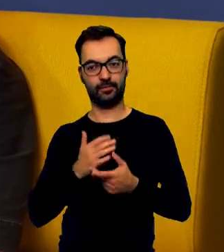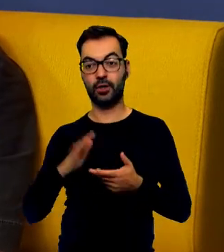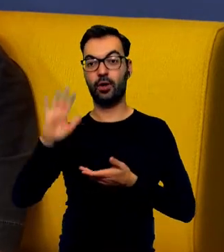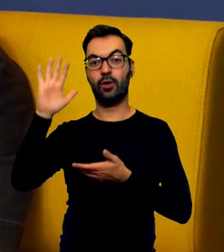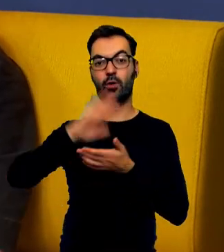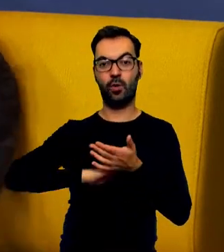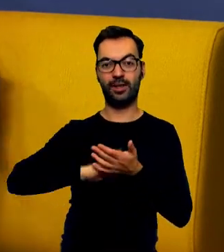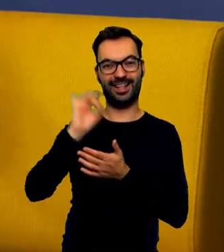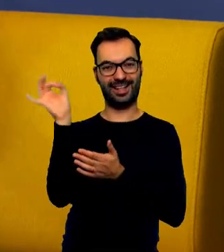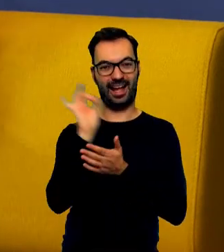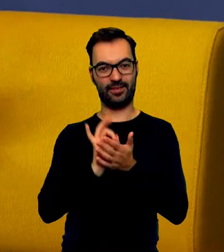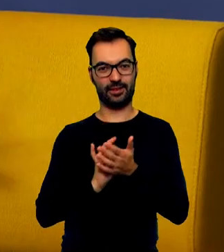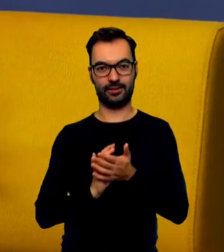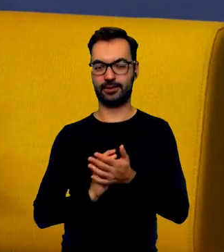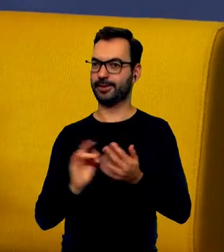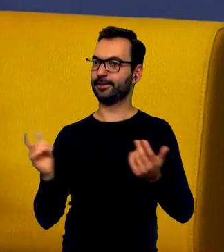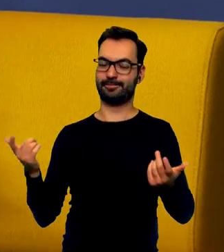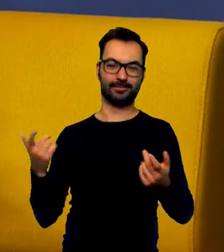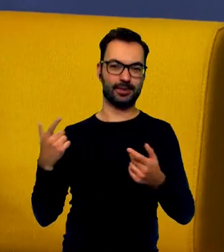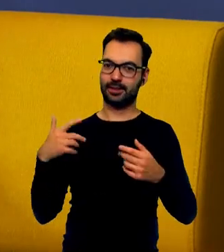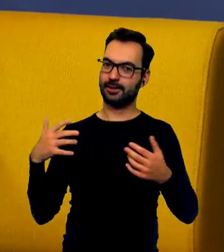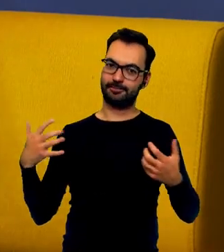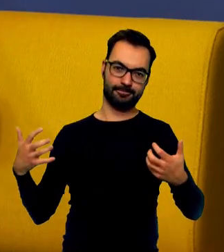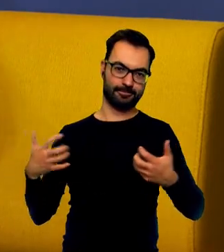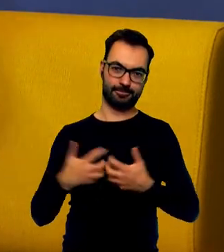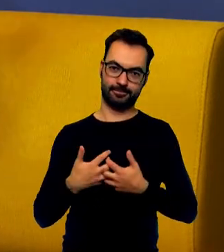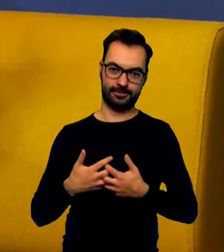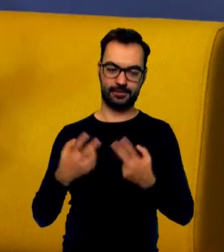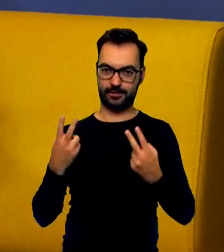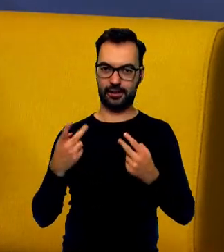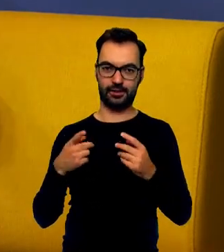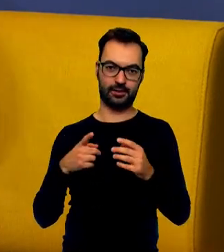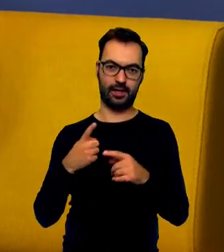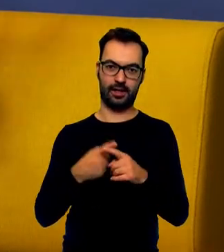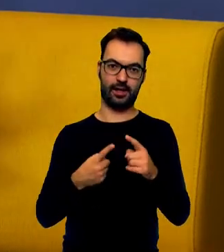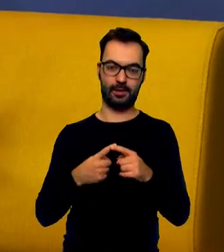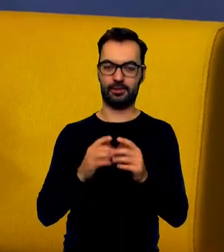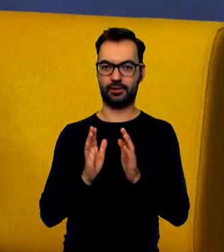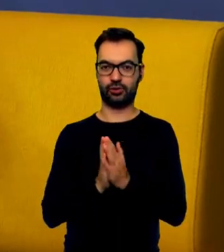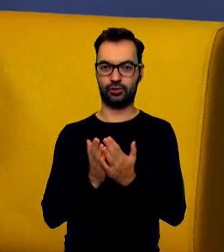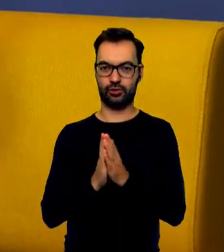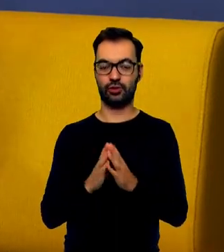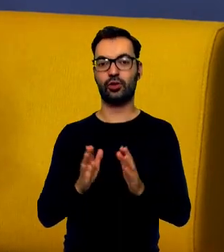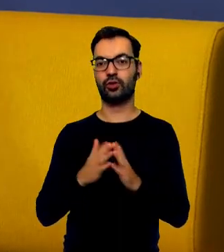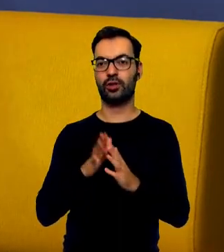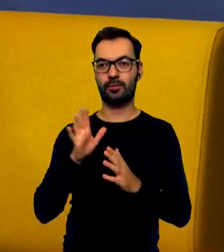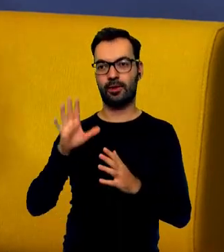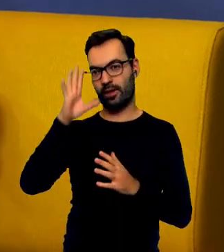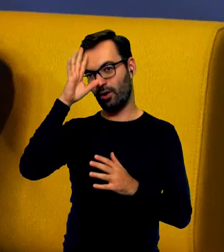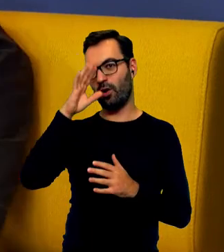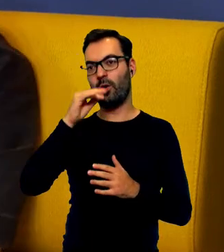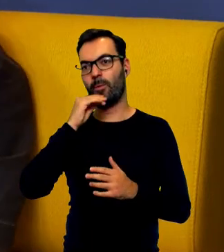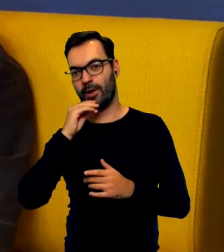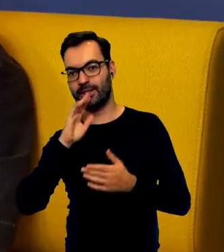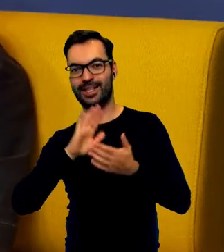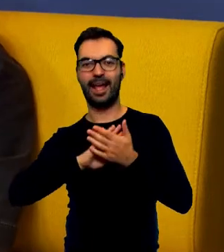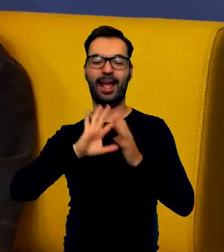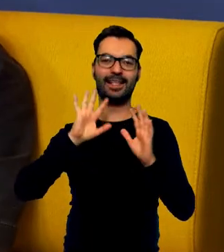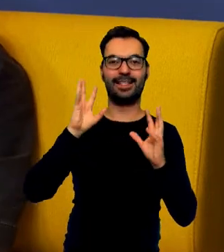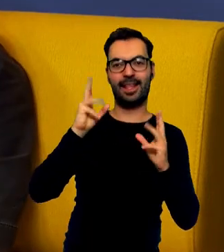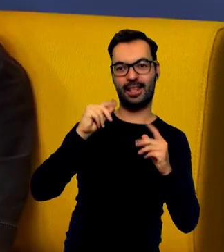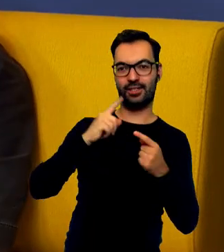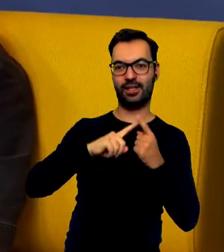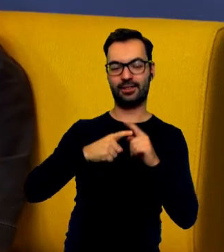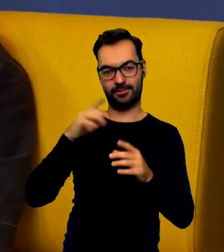Okładka i oprawa graficzna to jest w ogóle też integralna część książki. Książka ma też tę warstwę obrazowo-estetyczną, nazwijmy